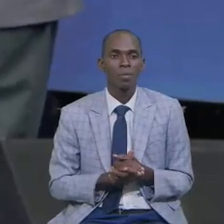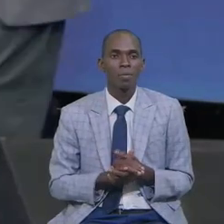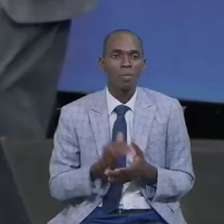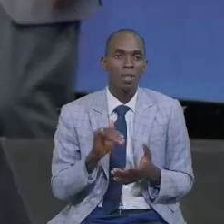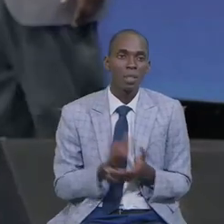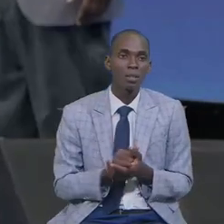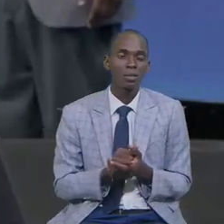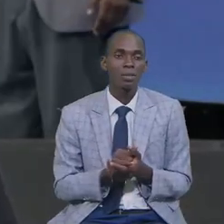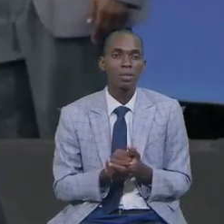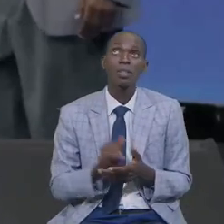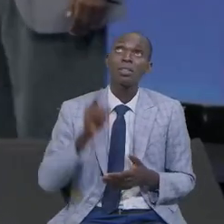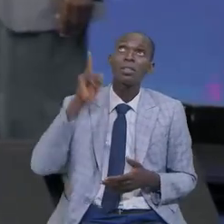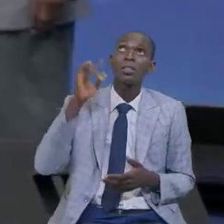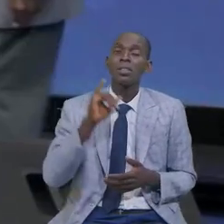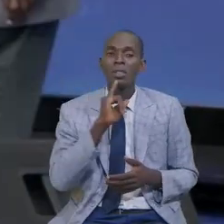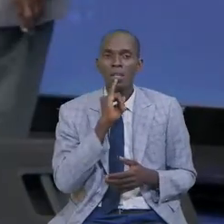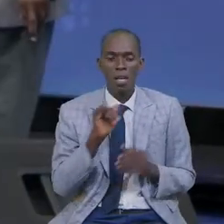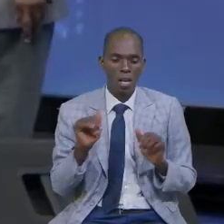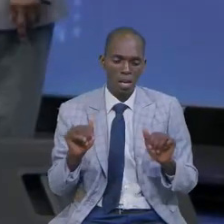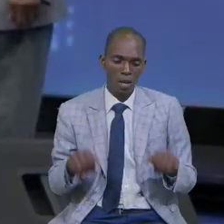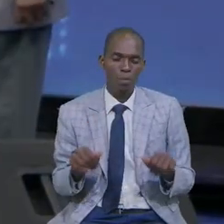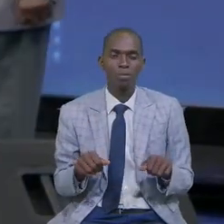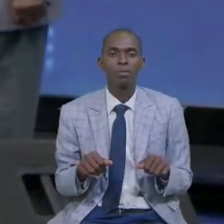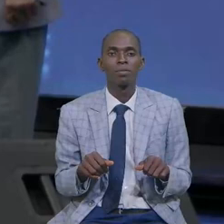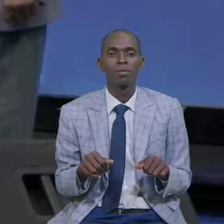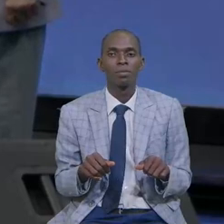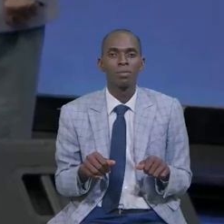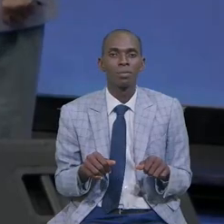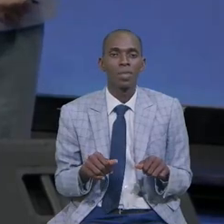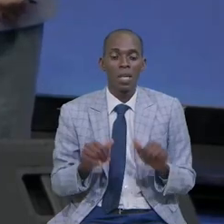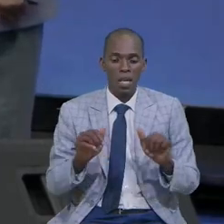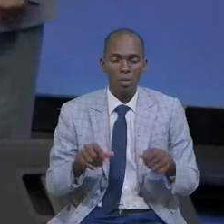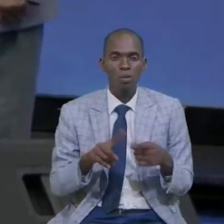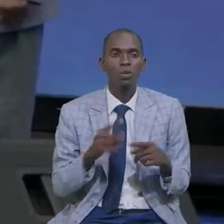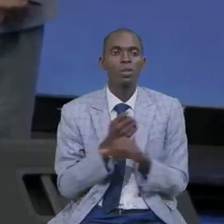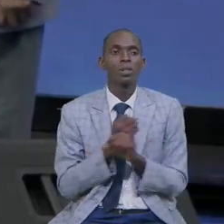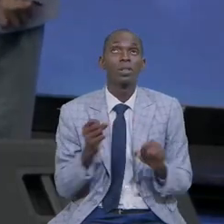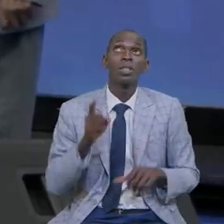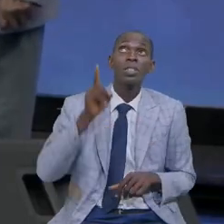cela, c'est aussi pour cela qu'il peut. Ce qui peut sauver,